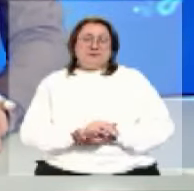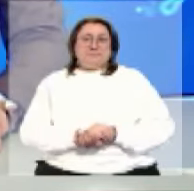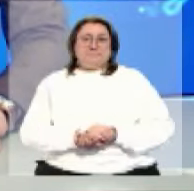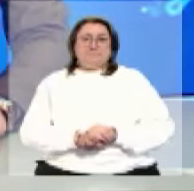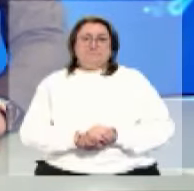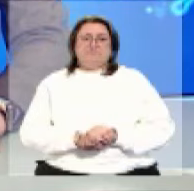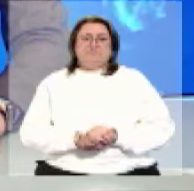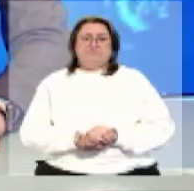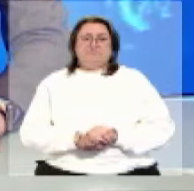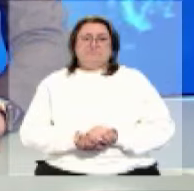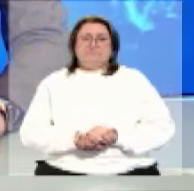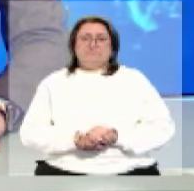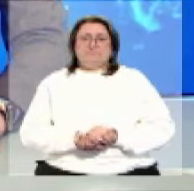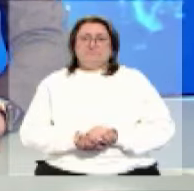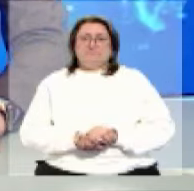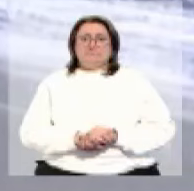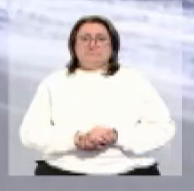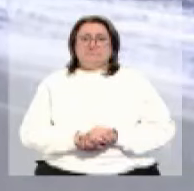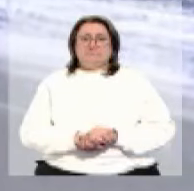үйді су басуы мүмкін.